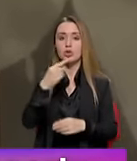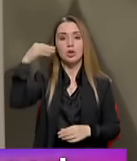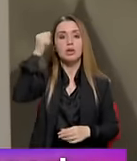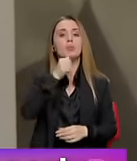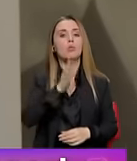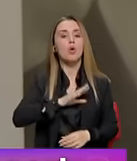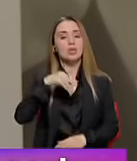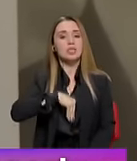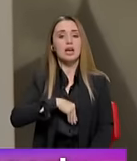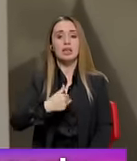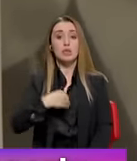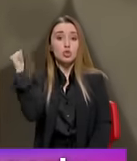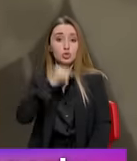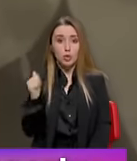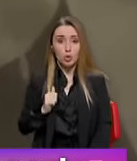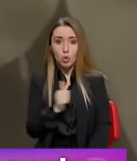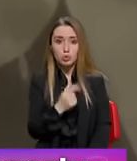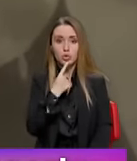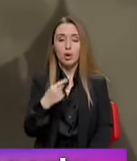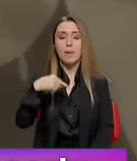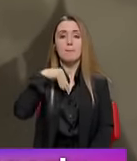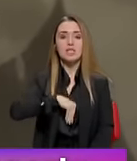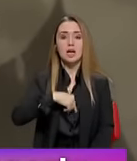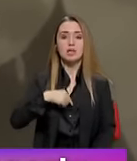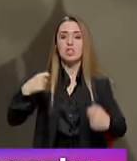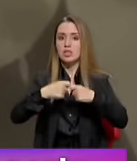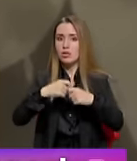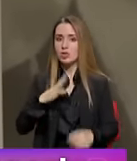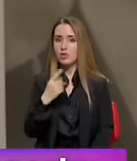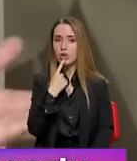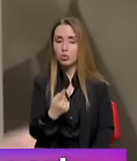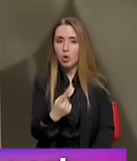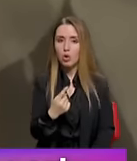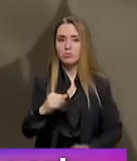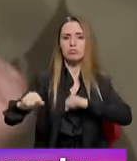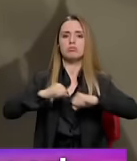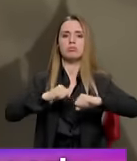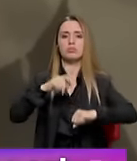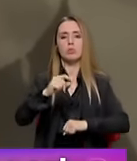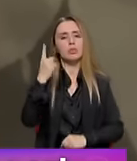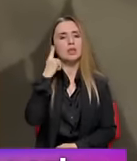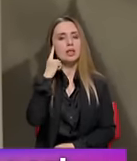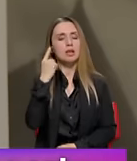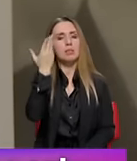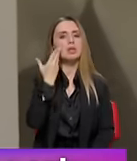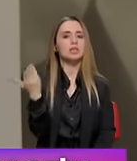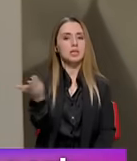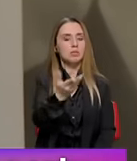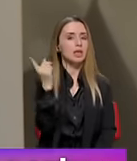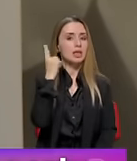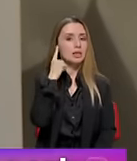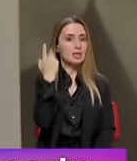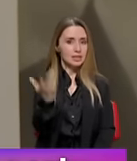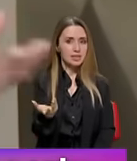İmamoğlu sanki biz düşman ordusuyuz sanki bir savaşın içindeyiz diye Aslında tepki gösterdi bir dinleyelim izleyicilerimiz de